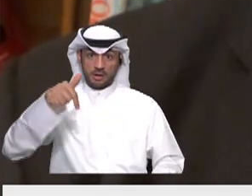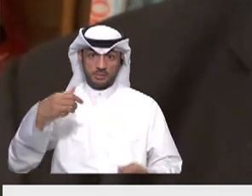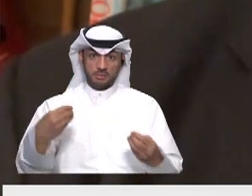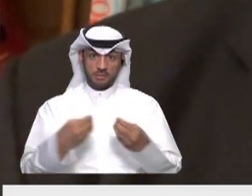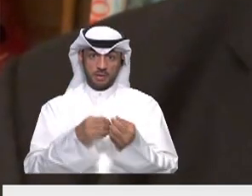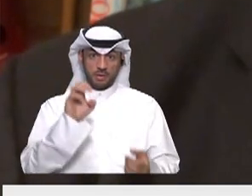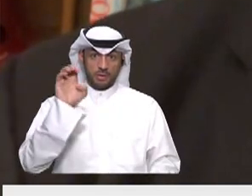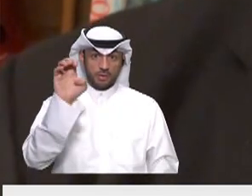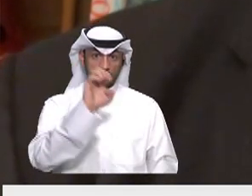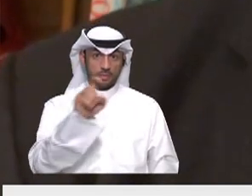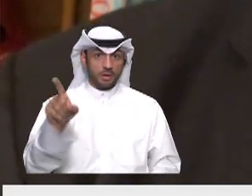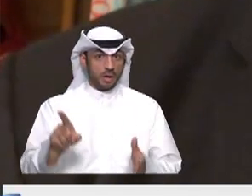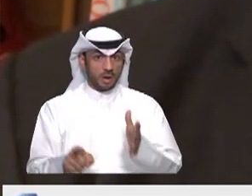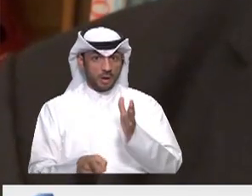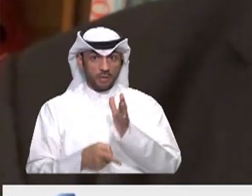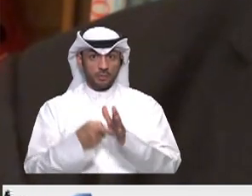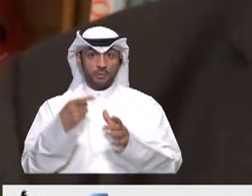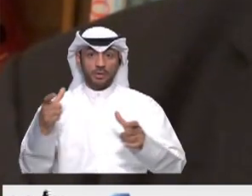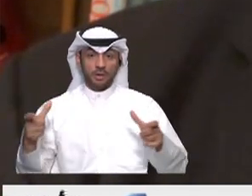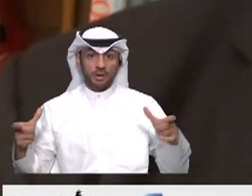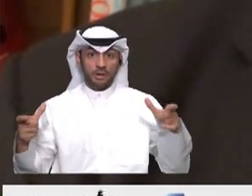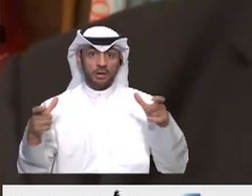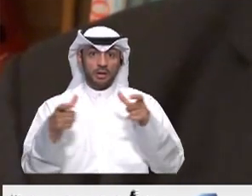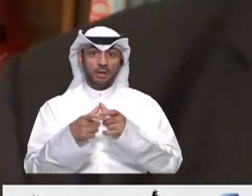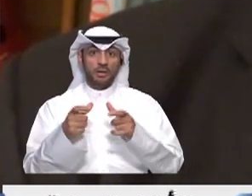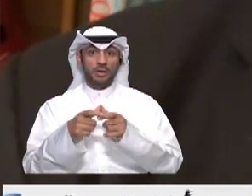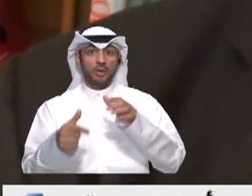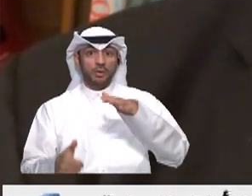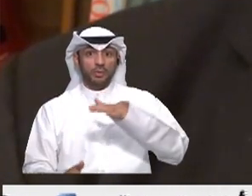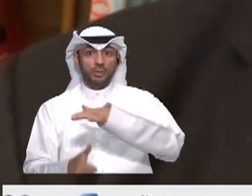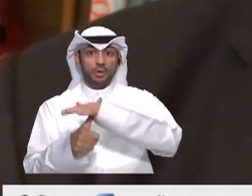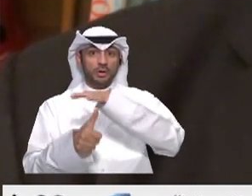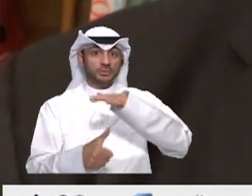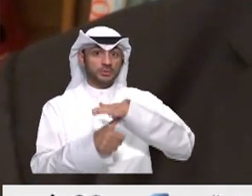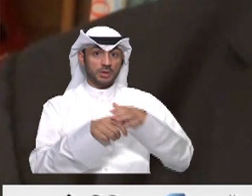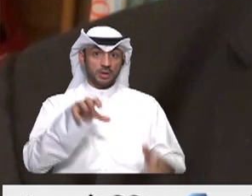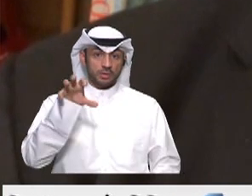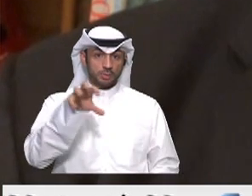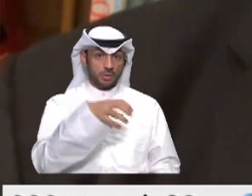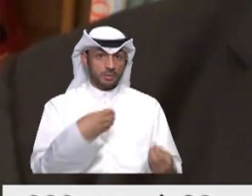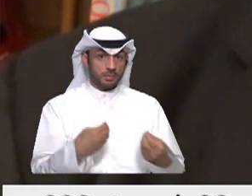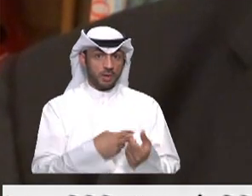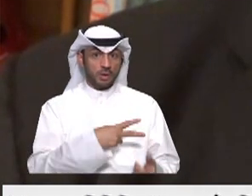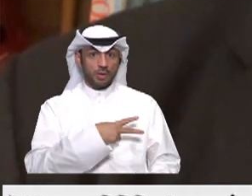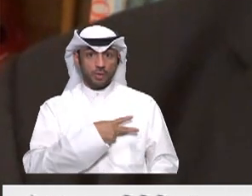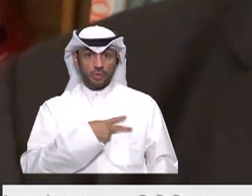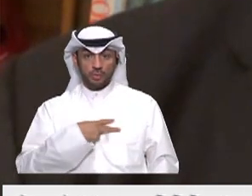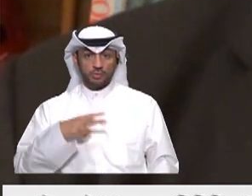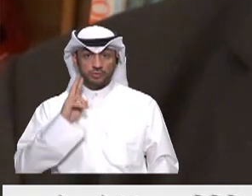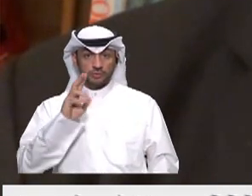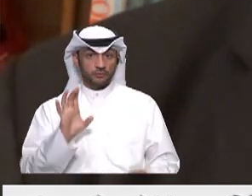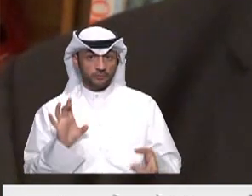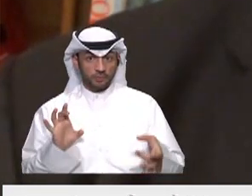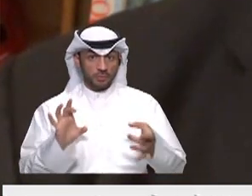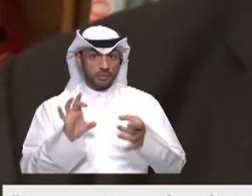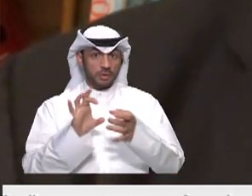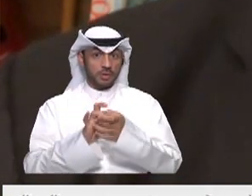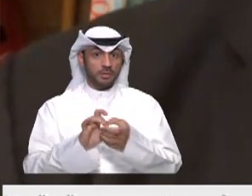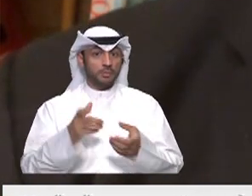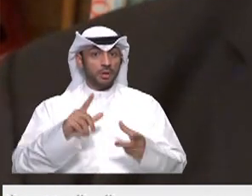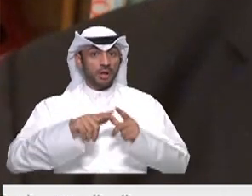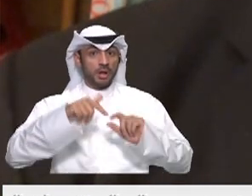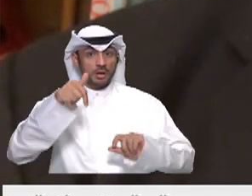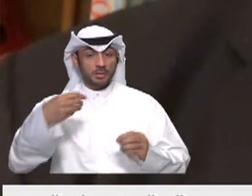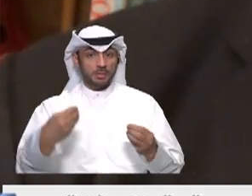أول قمة تعقد على مستوى رؤساء الدول والحكومات منذ تدشين العلاقات الرسمية بين الجانبين.